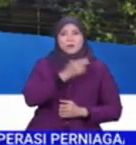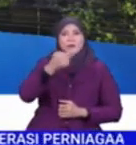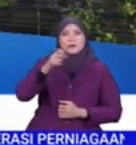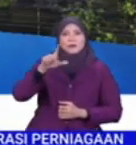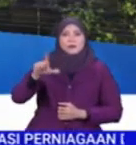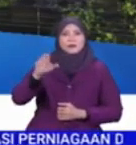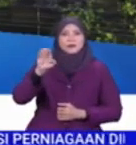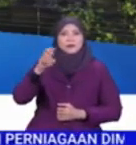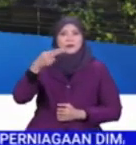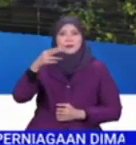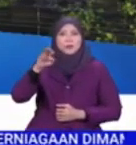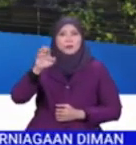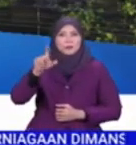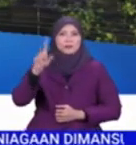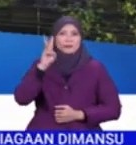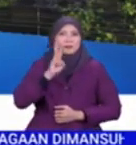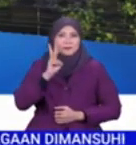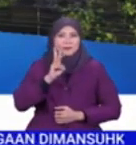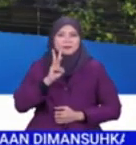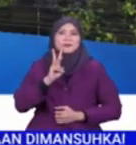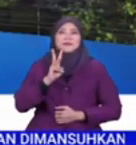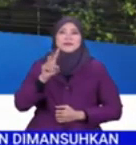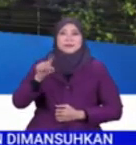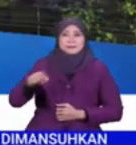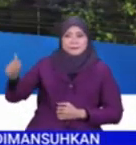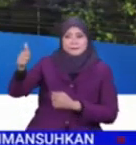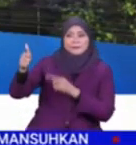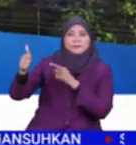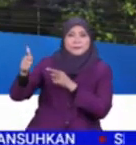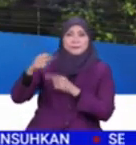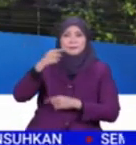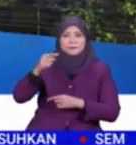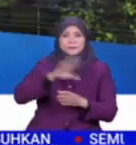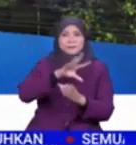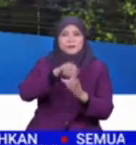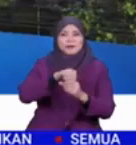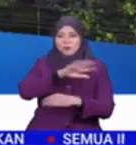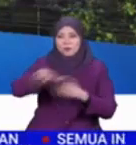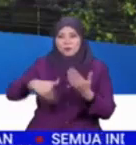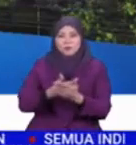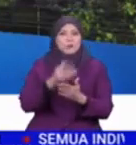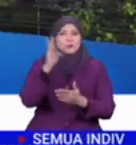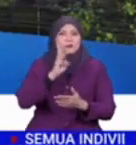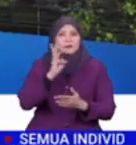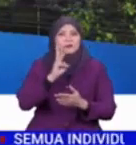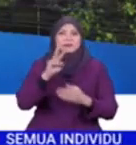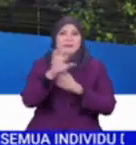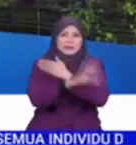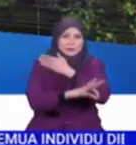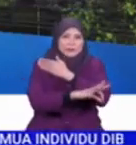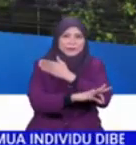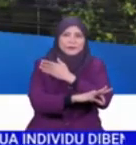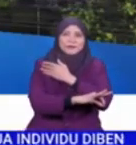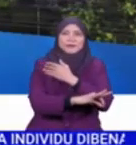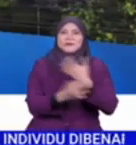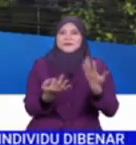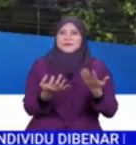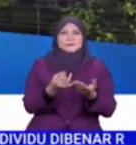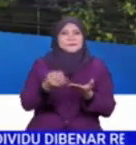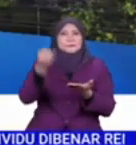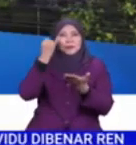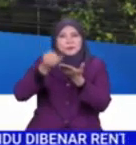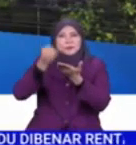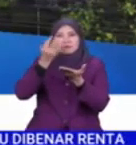dan kebajikan Negeri Nicole tadi Gon Ia merupakan parfum penglibatan semua wanita di negeri ini dan menjadi saluran